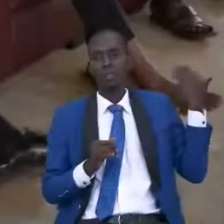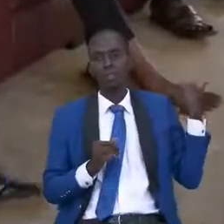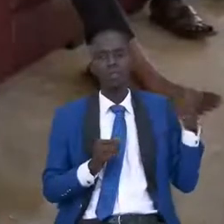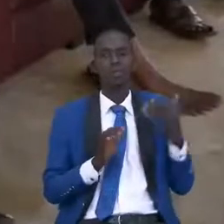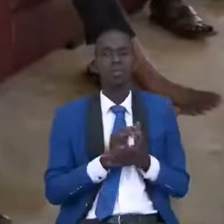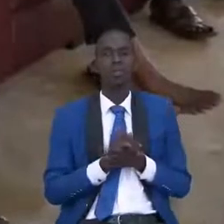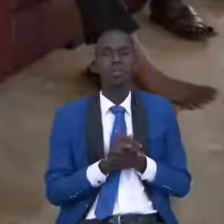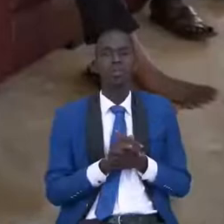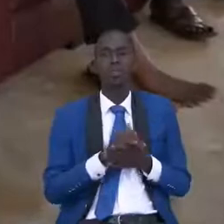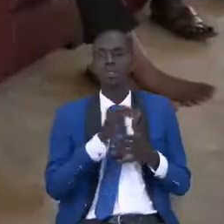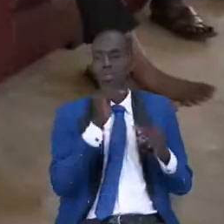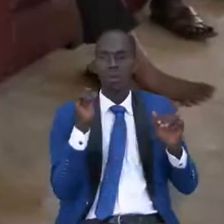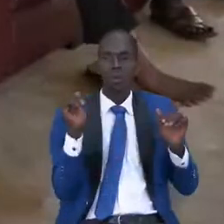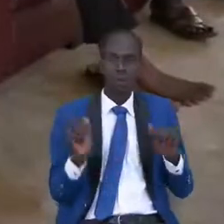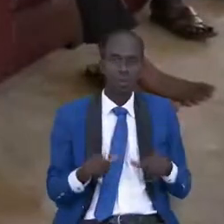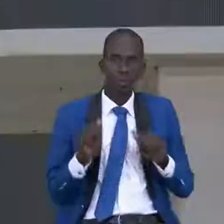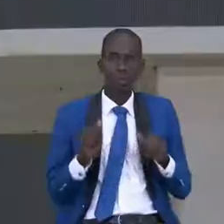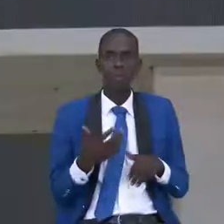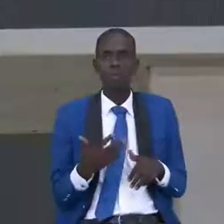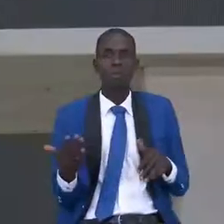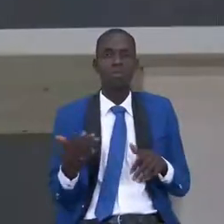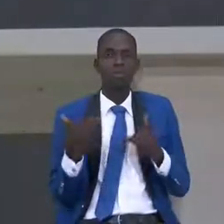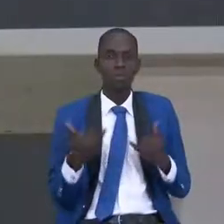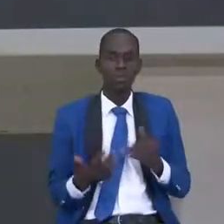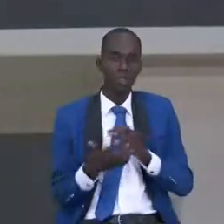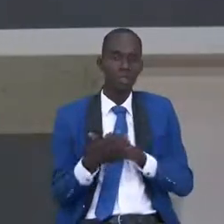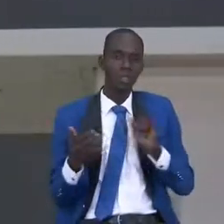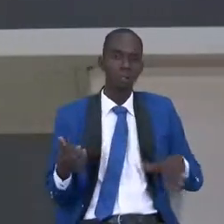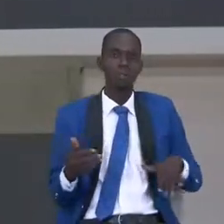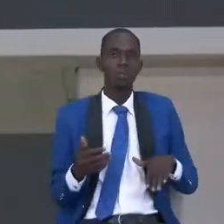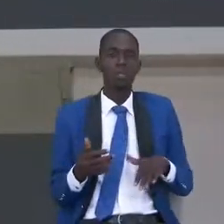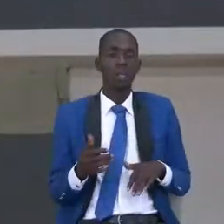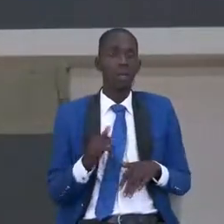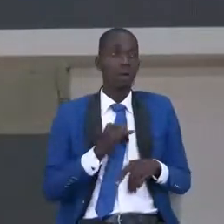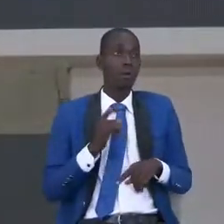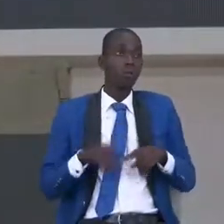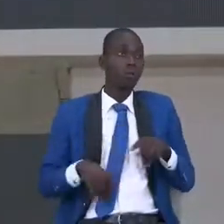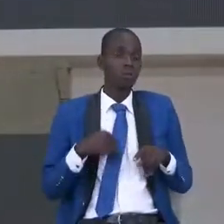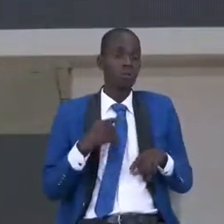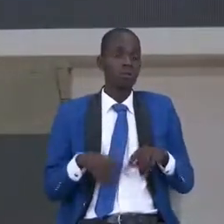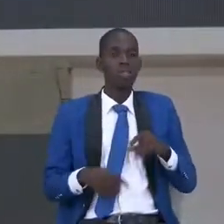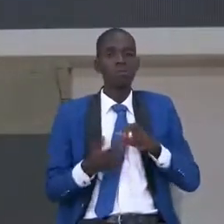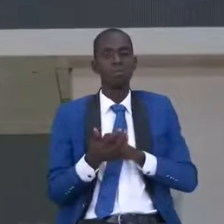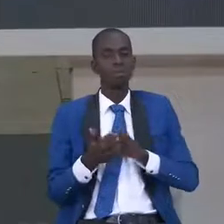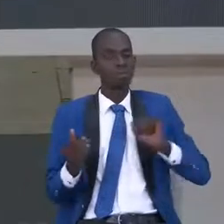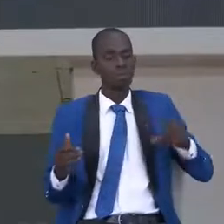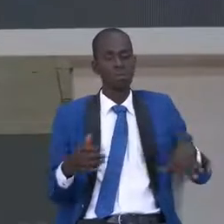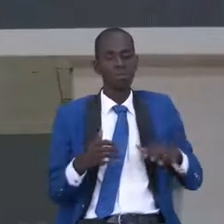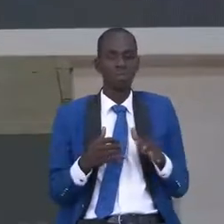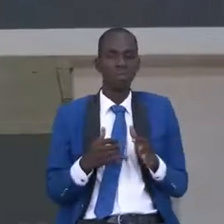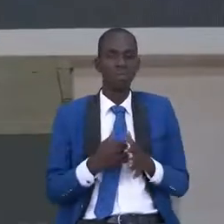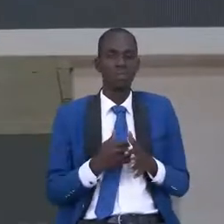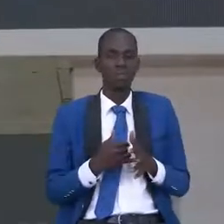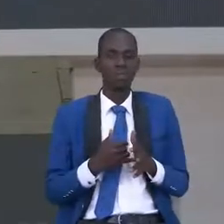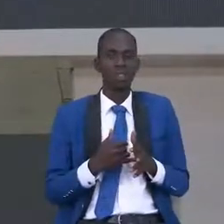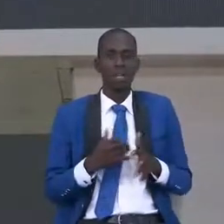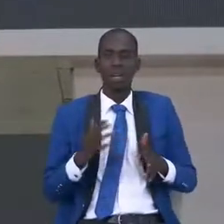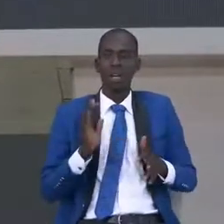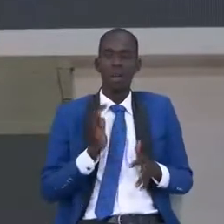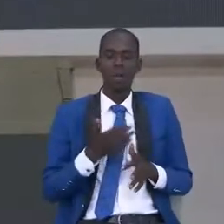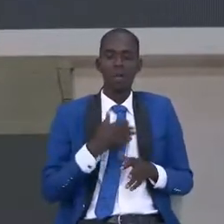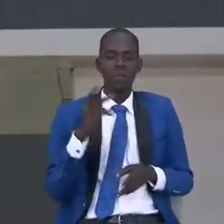Les impossibilités sont passées. Je peux pas, je ne peux pas, c'est passé. Oh, nos gens